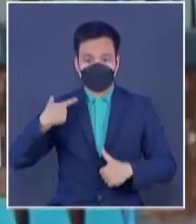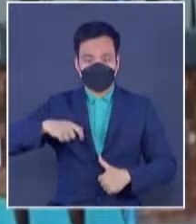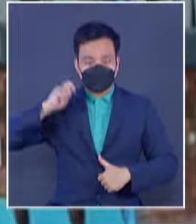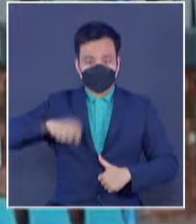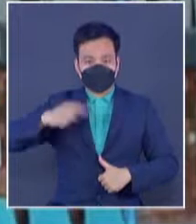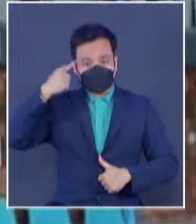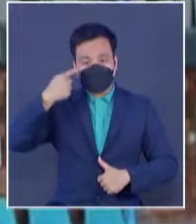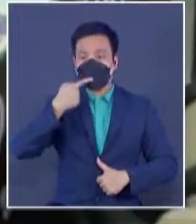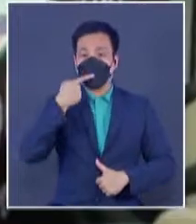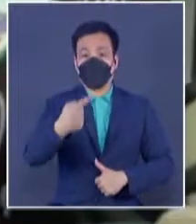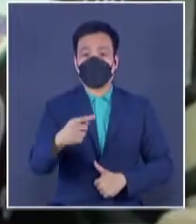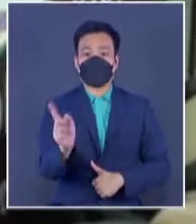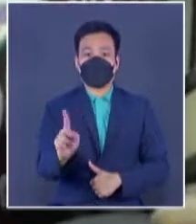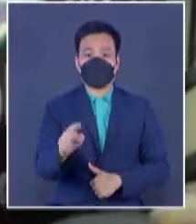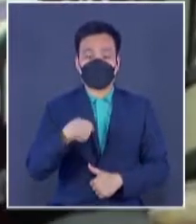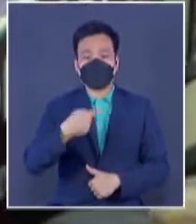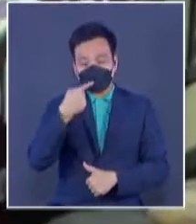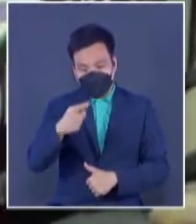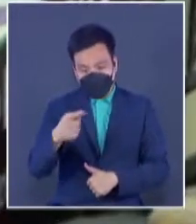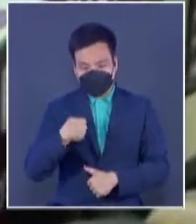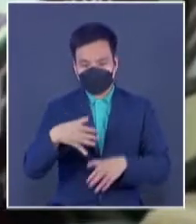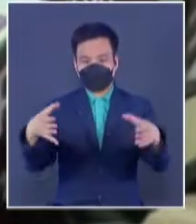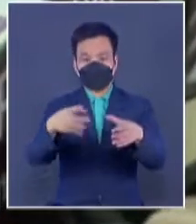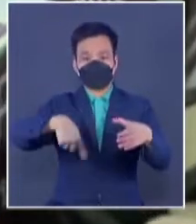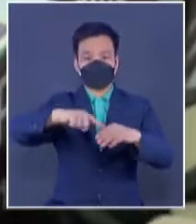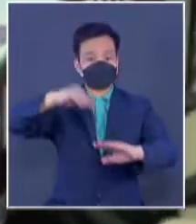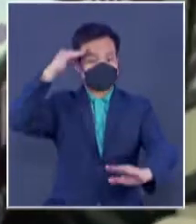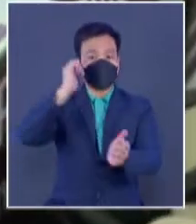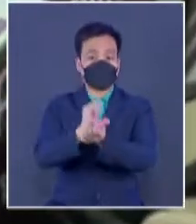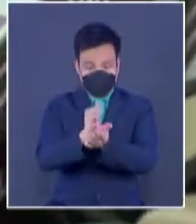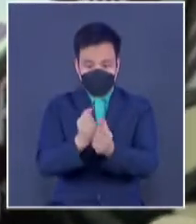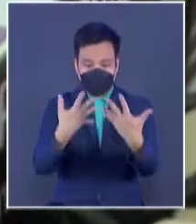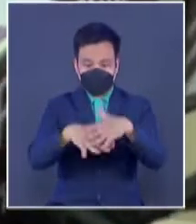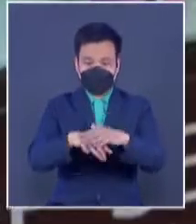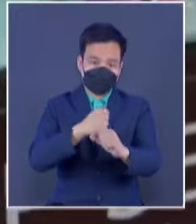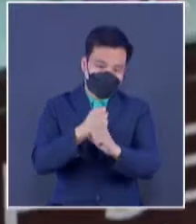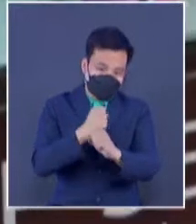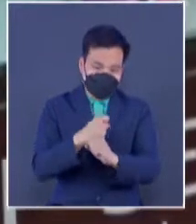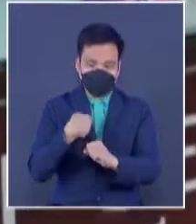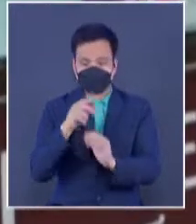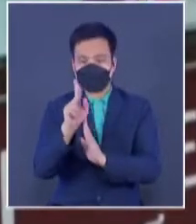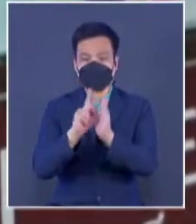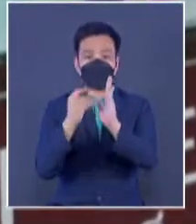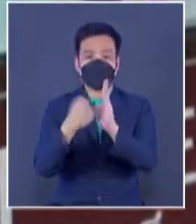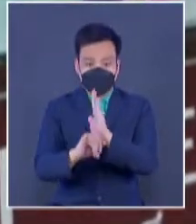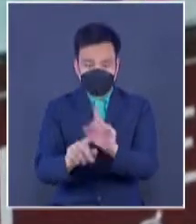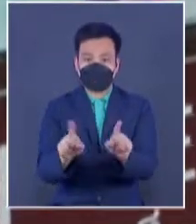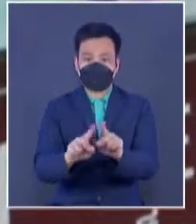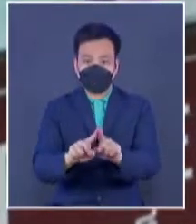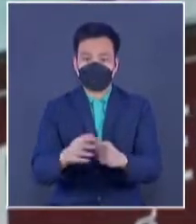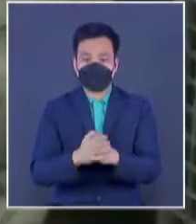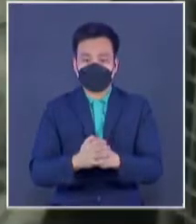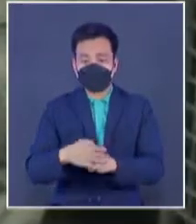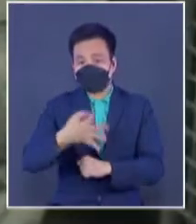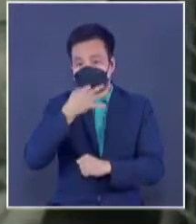7 คนในข้อหาเป็นเจ้าพนักงานร่วมการปฏิบัติหน้าที่หรือละเว้นการปฏิบัติหน้าที่โดยมิชอบนะครับรวมถึงเป็นเจ้าพนักงานของรัฐร่วม